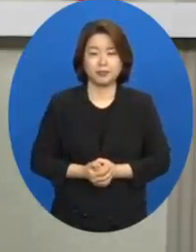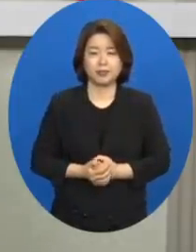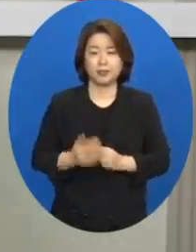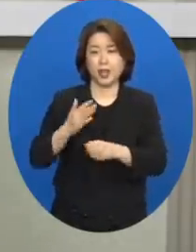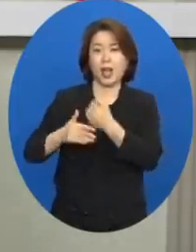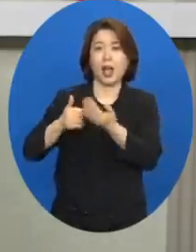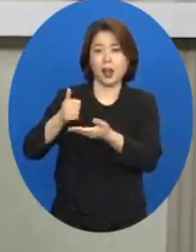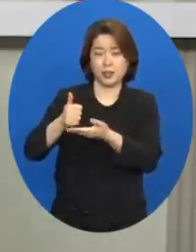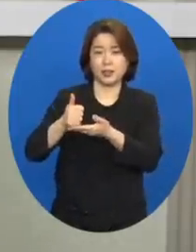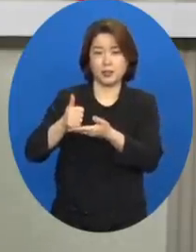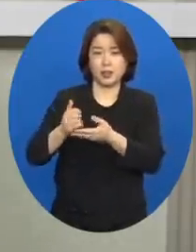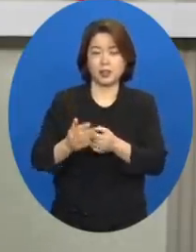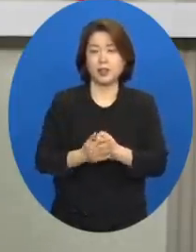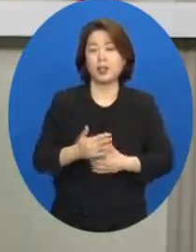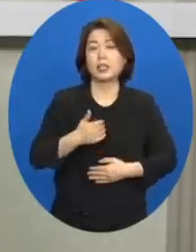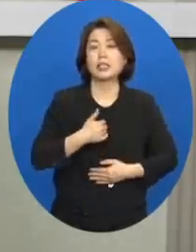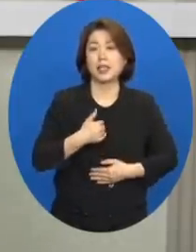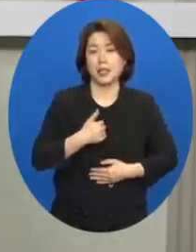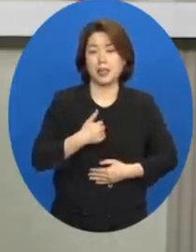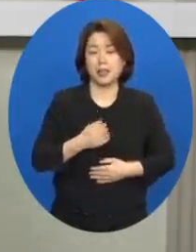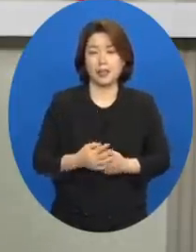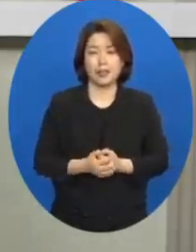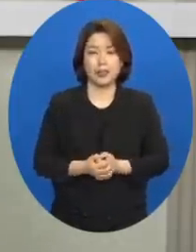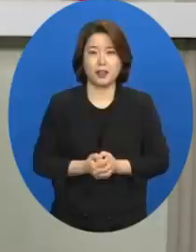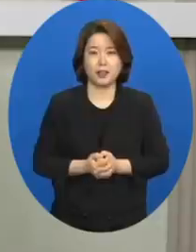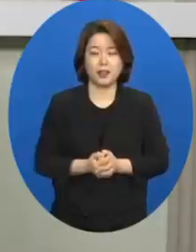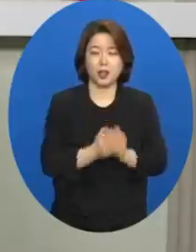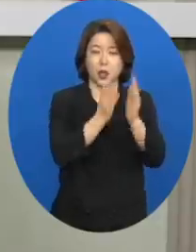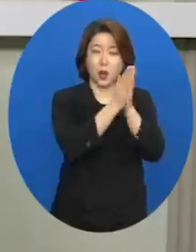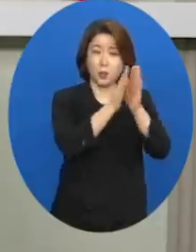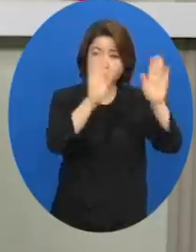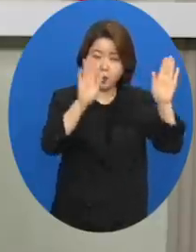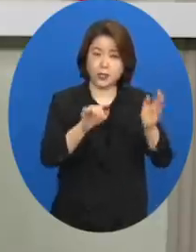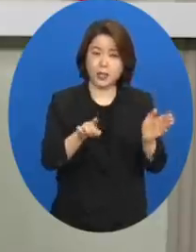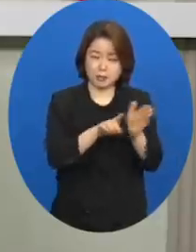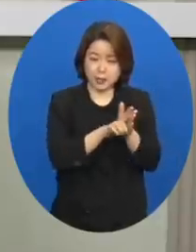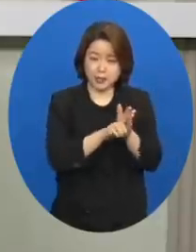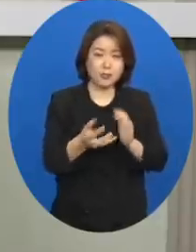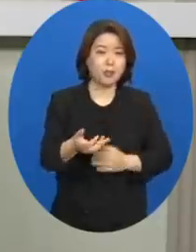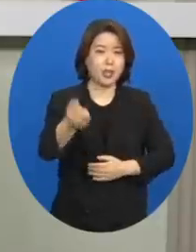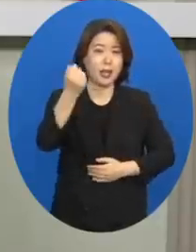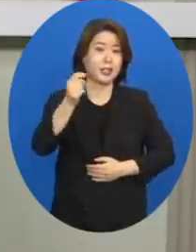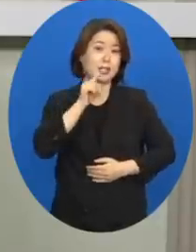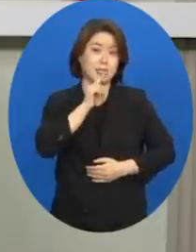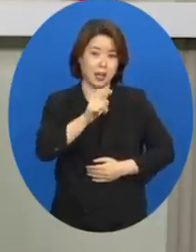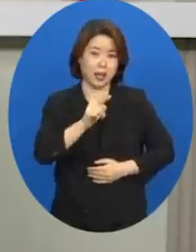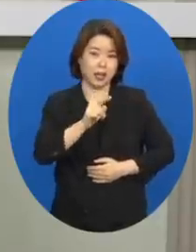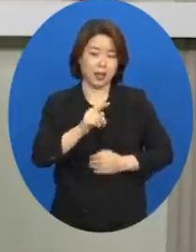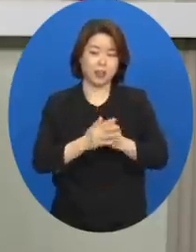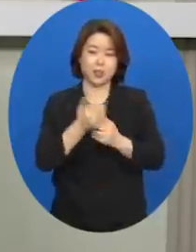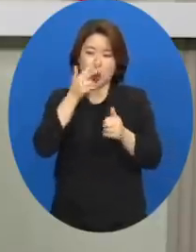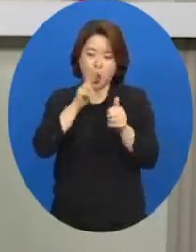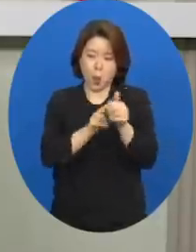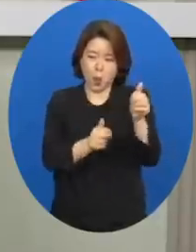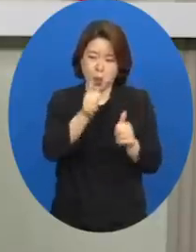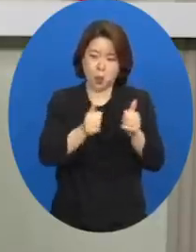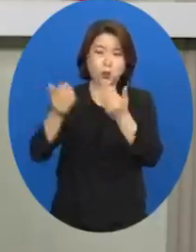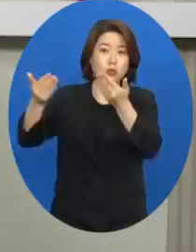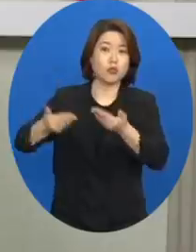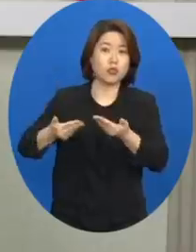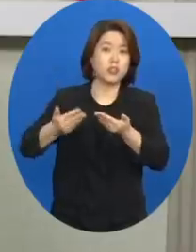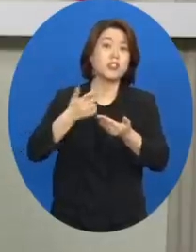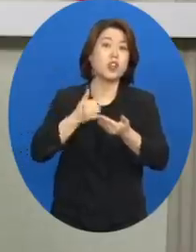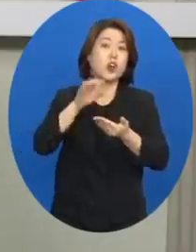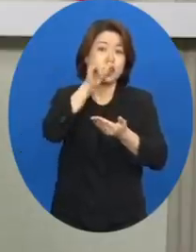하나님께서 제게도 모세 믿음을 가지라 하는 도전을 주셨습니다 그